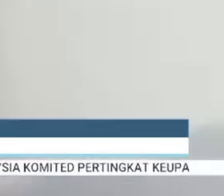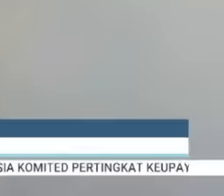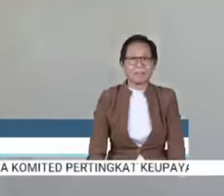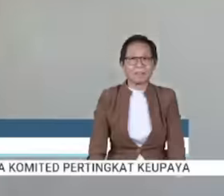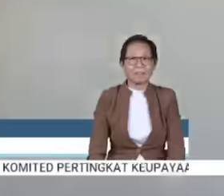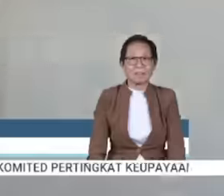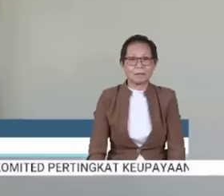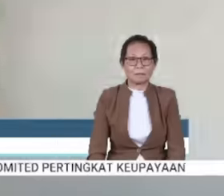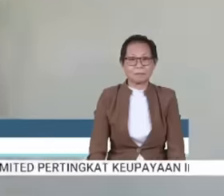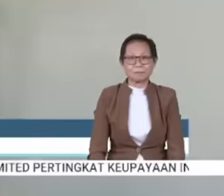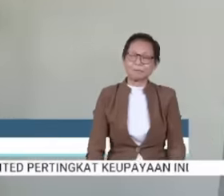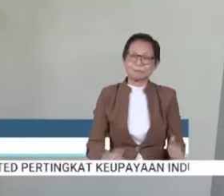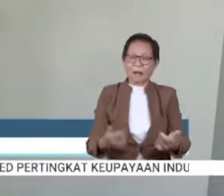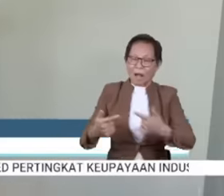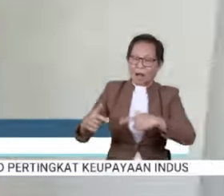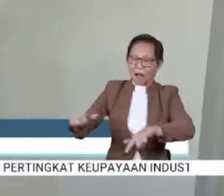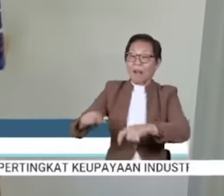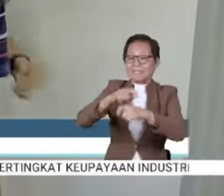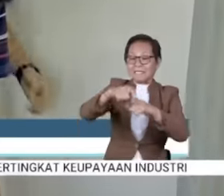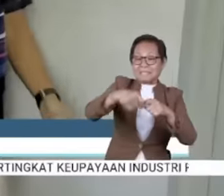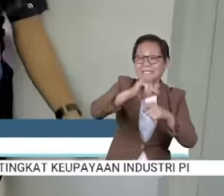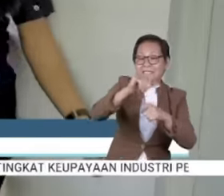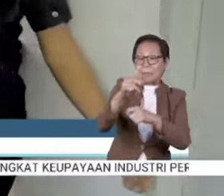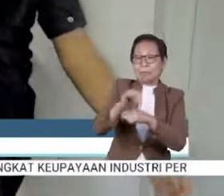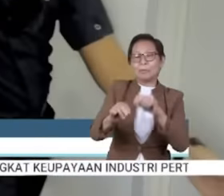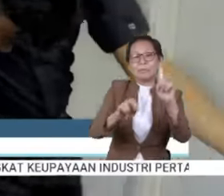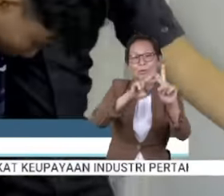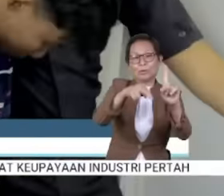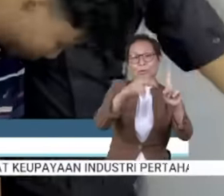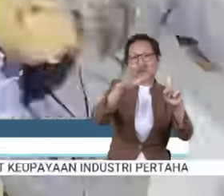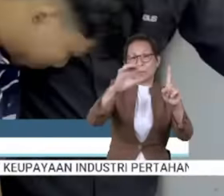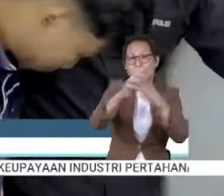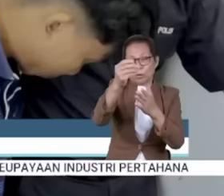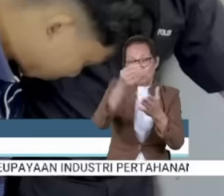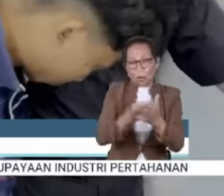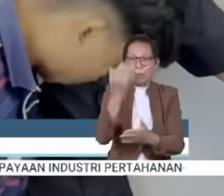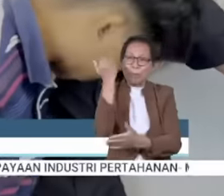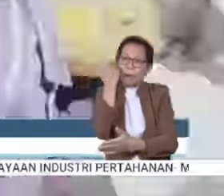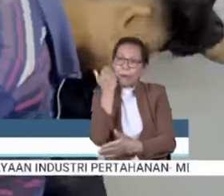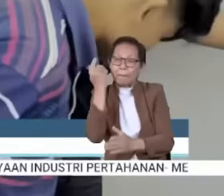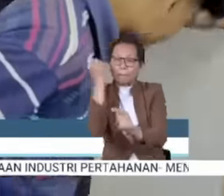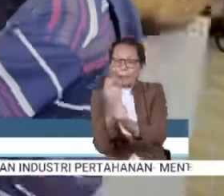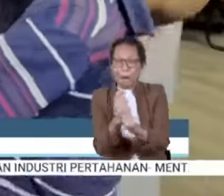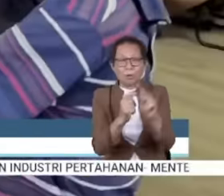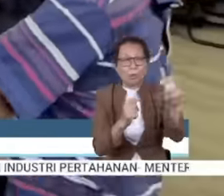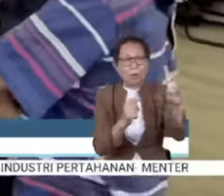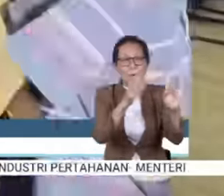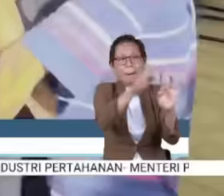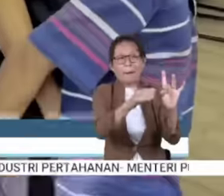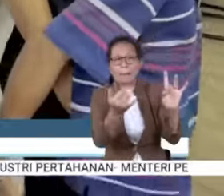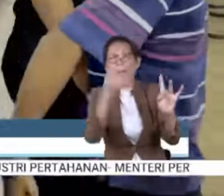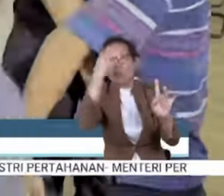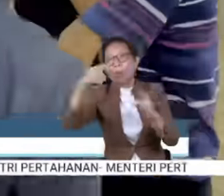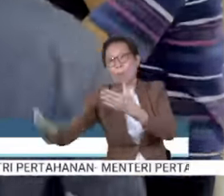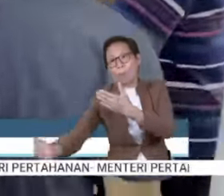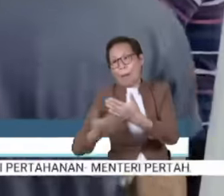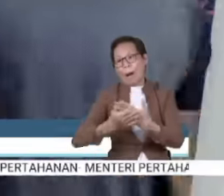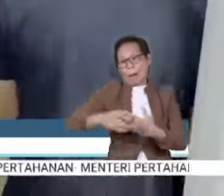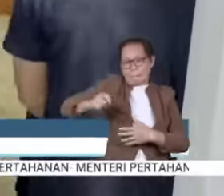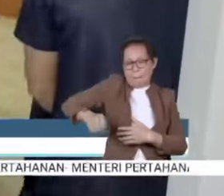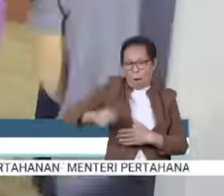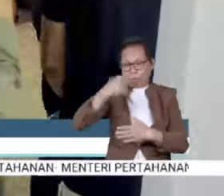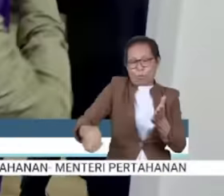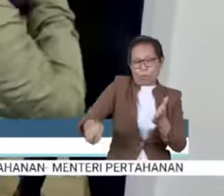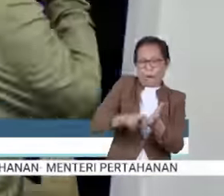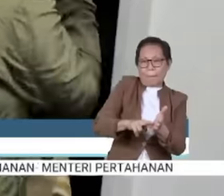tahun dibenarkan untuk diikat jamin 1.500 Ringgit maka Mama menetapkan 28 join depan untuk sebutan case bagi